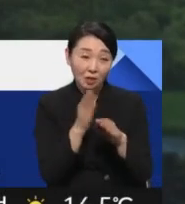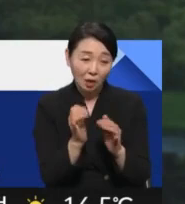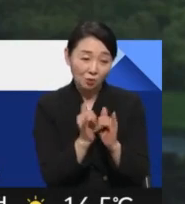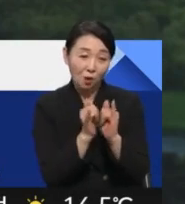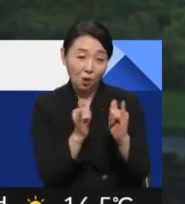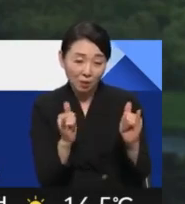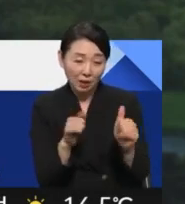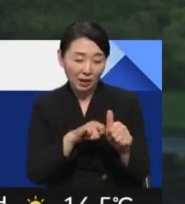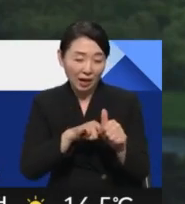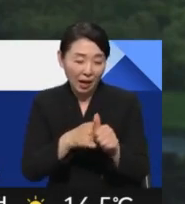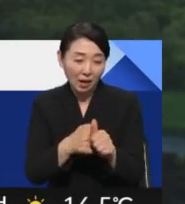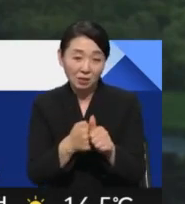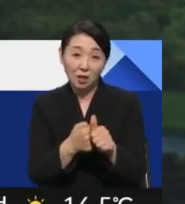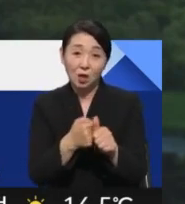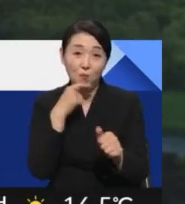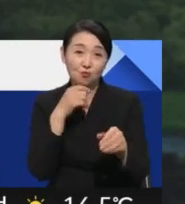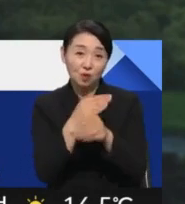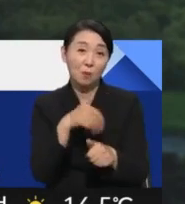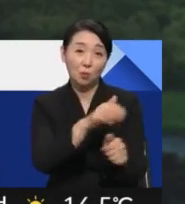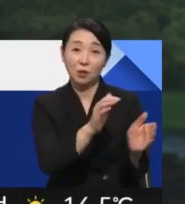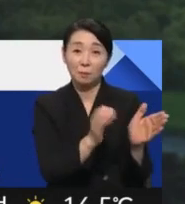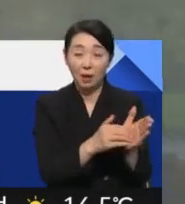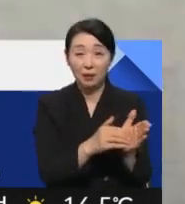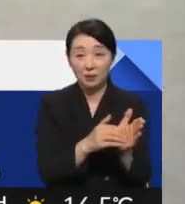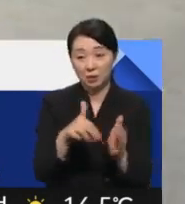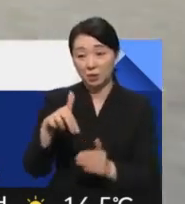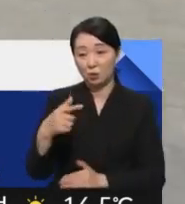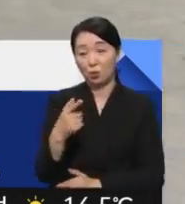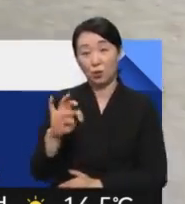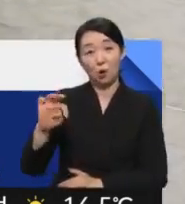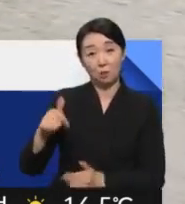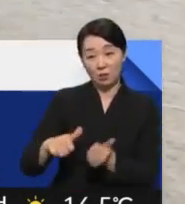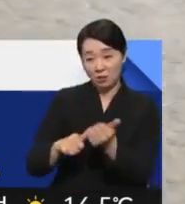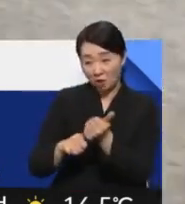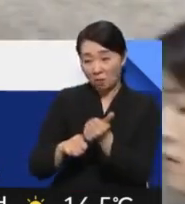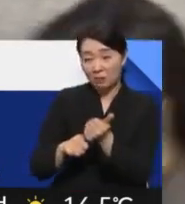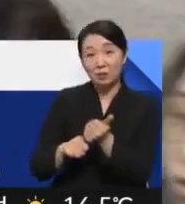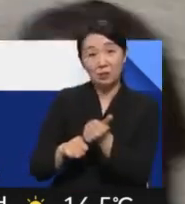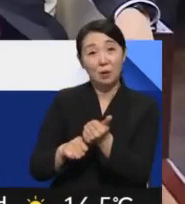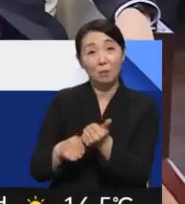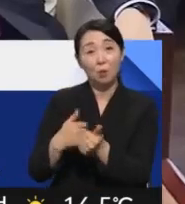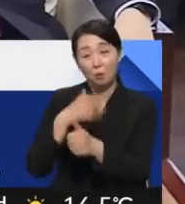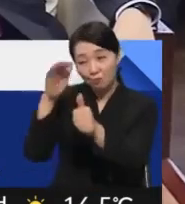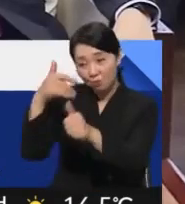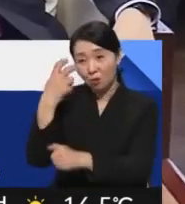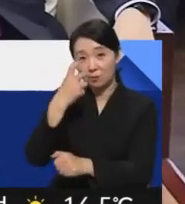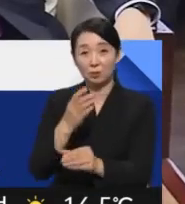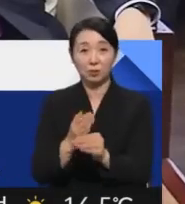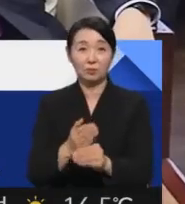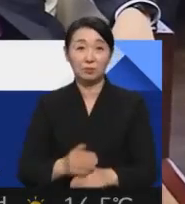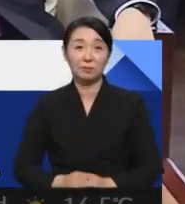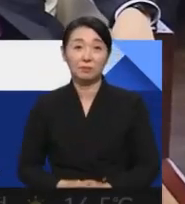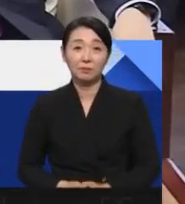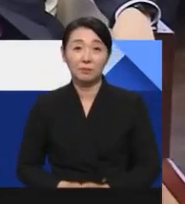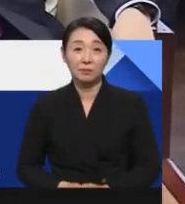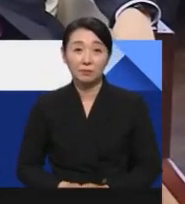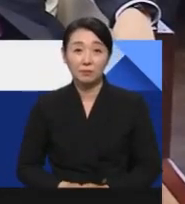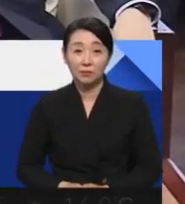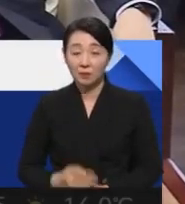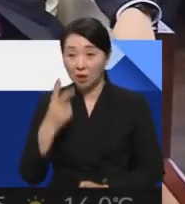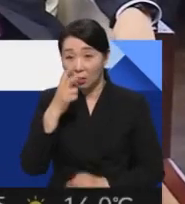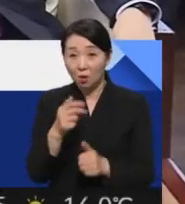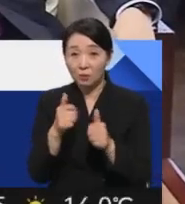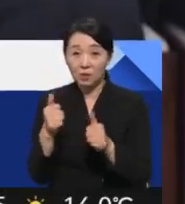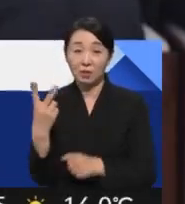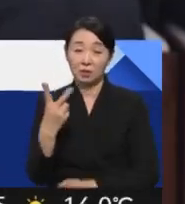강제북송 사건을 수사하는 검찰이 노영민 전 대통령 비서실장을 피고발인 신분으로 불러서 조사를 하고 있습니다. 검찰은